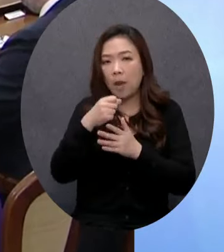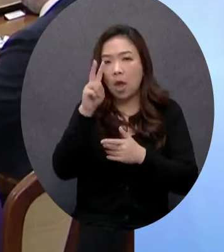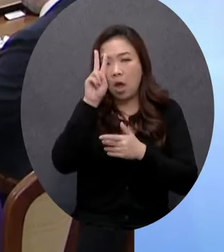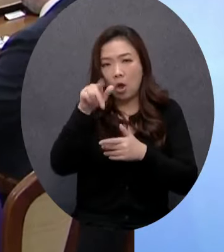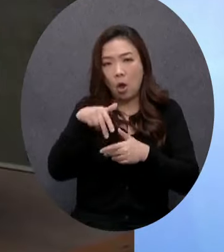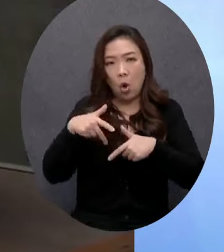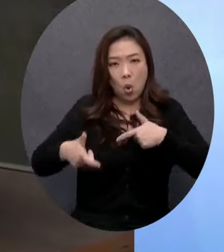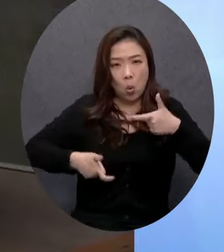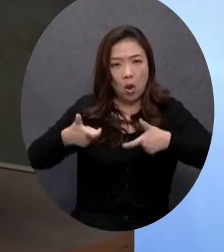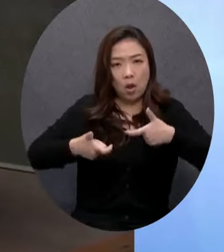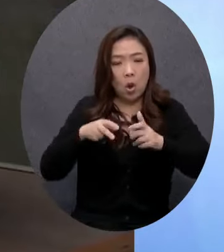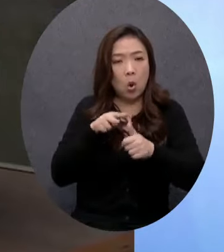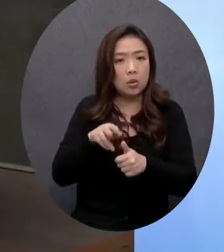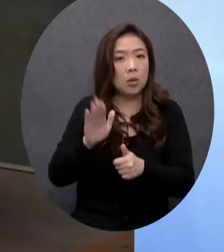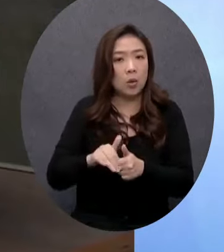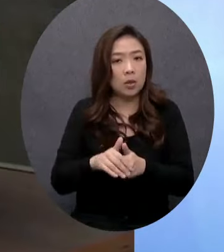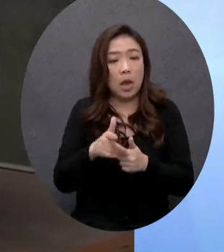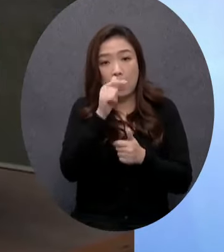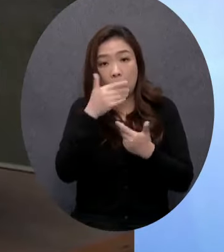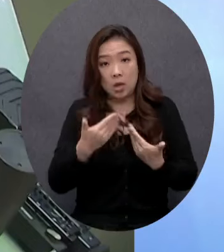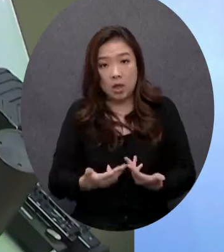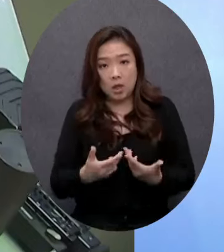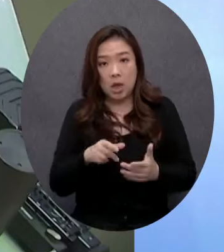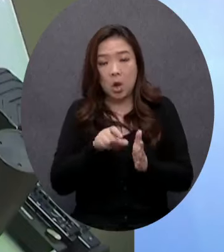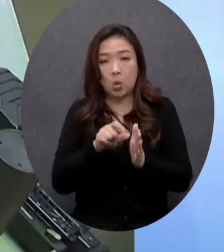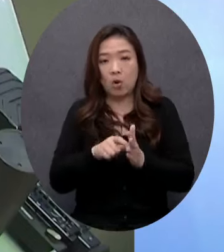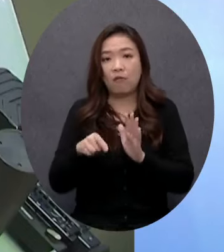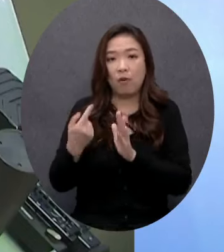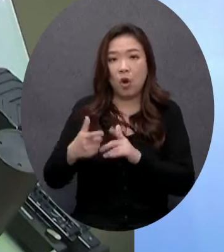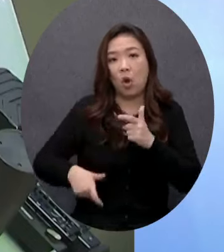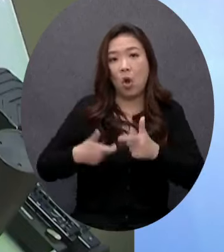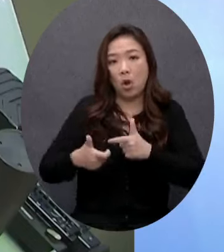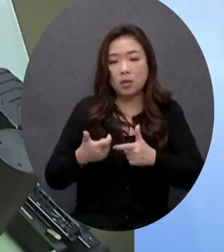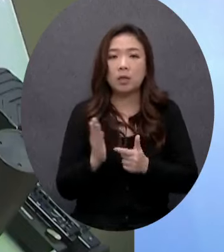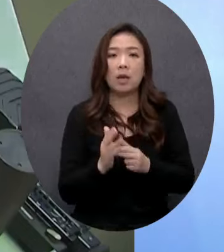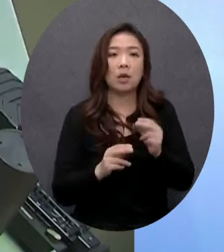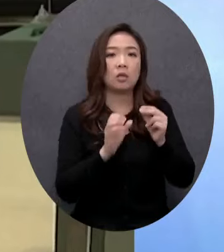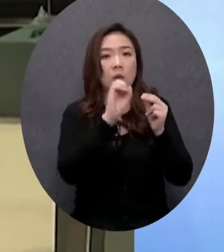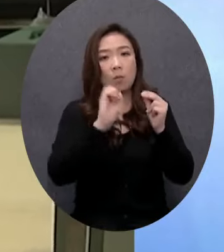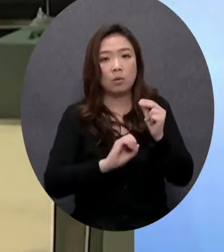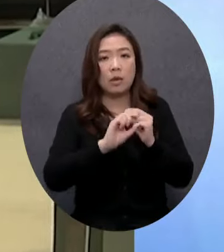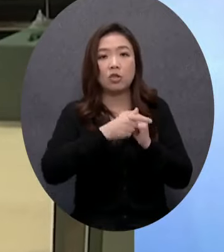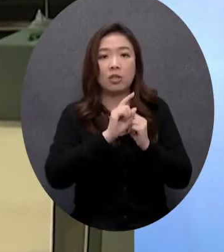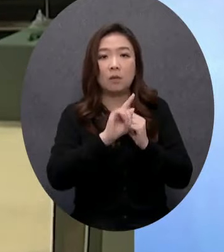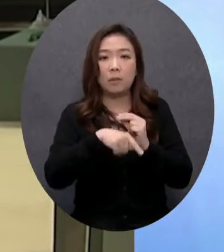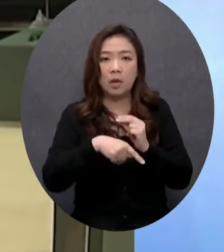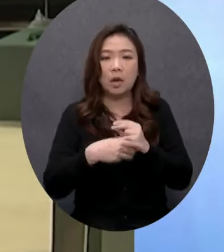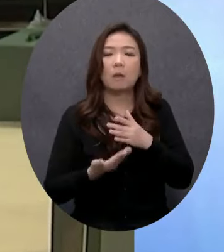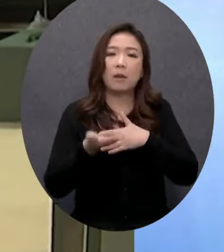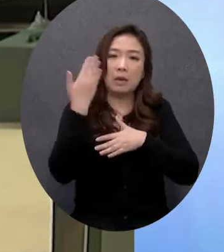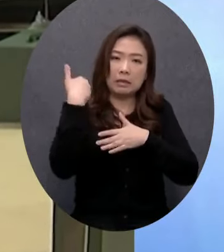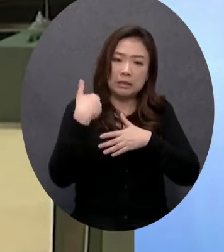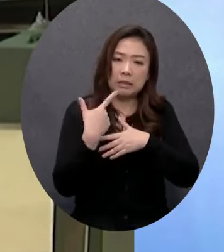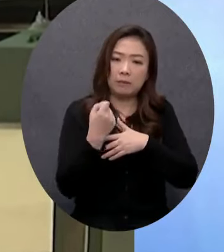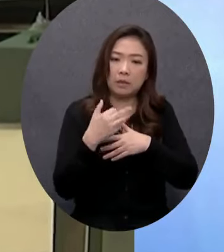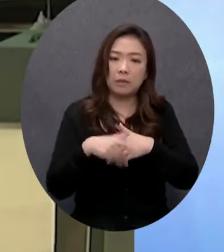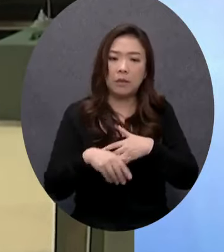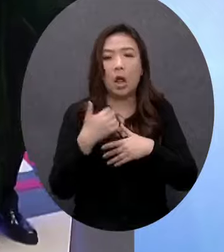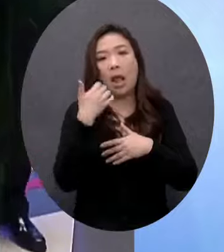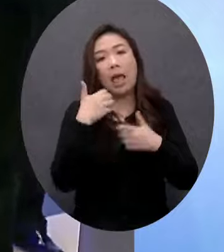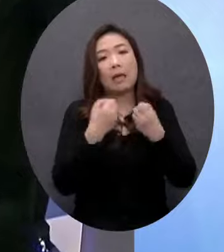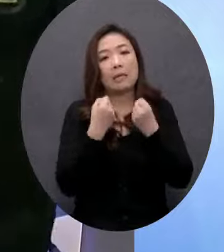关。俄罗斯目前国防开支占国民生产总值大约 7%， 接近上世纪80年代冷战时期水